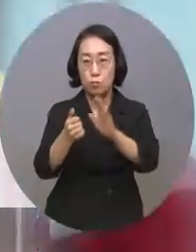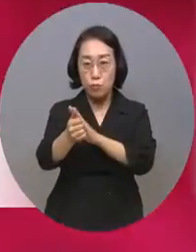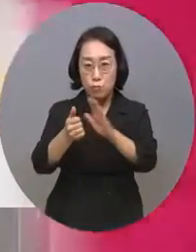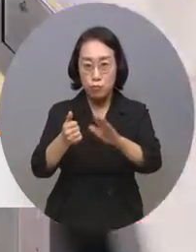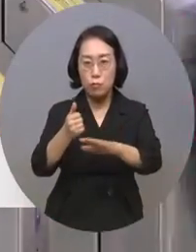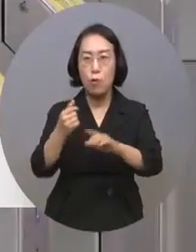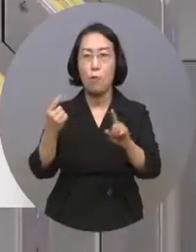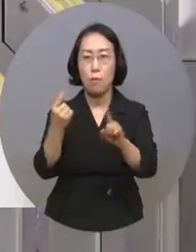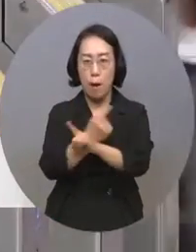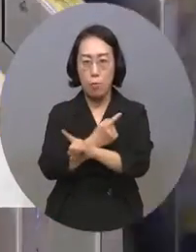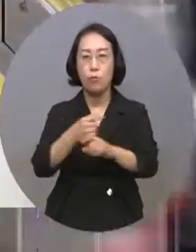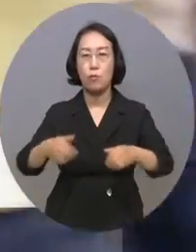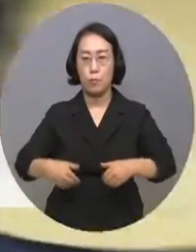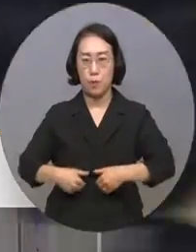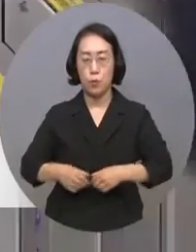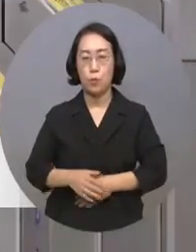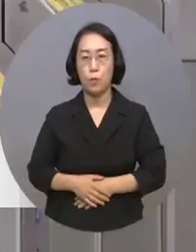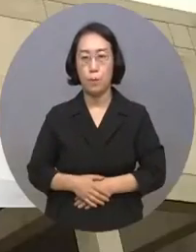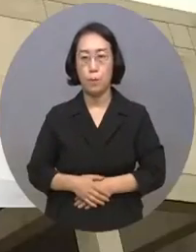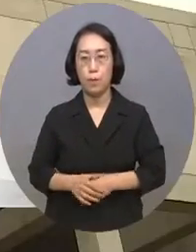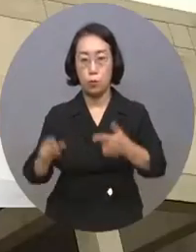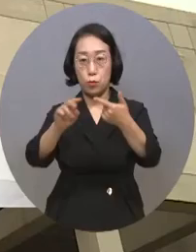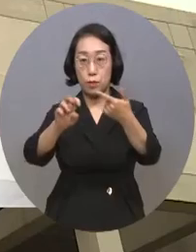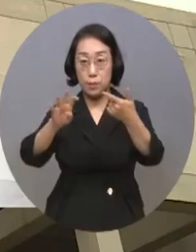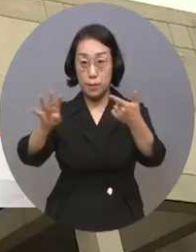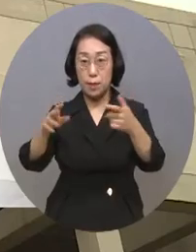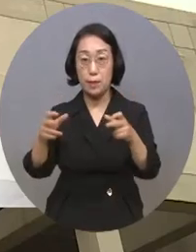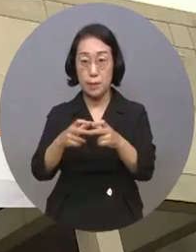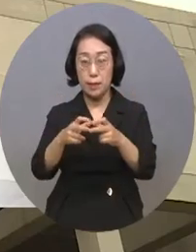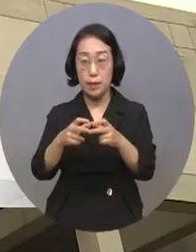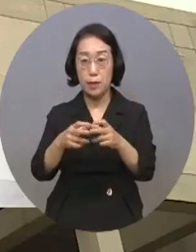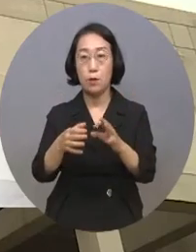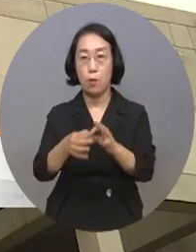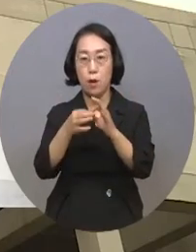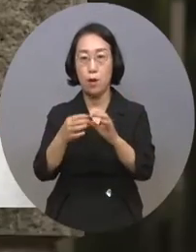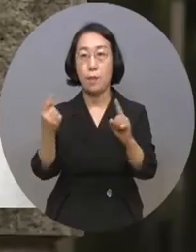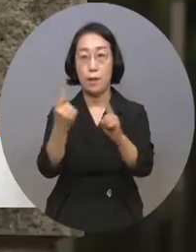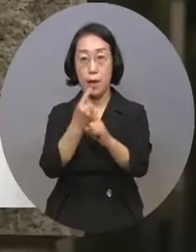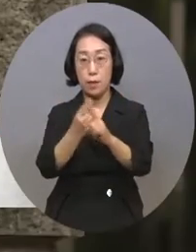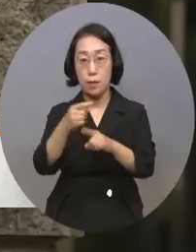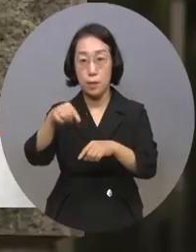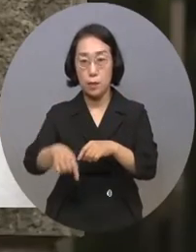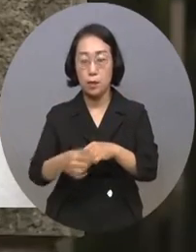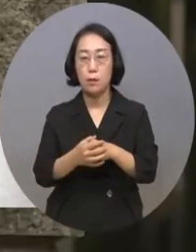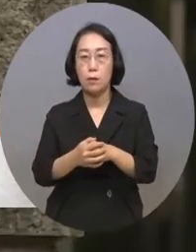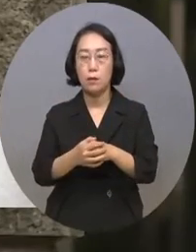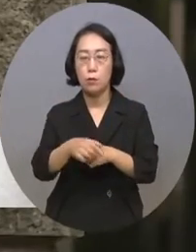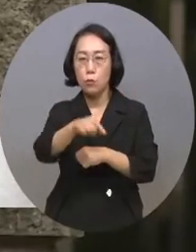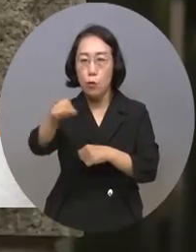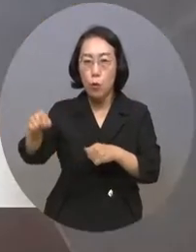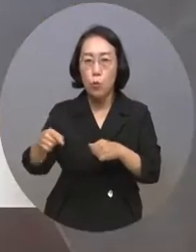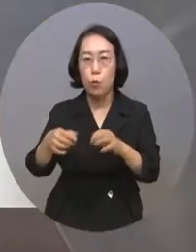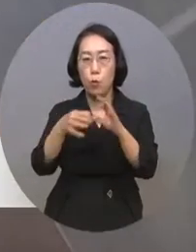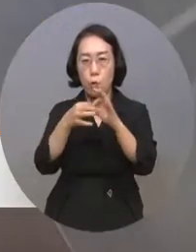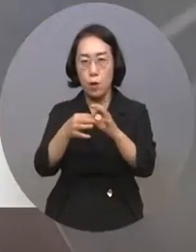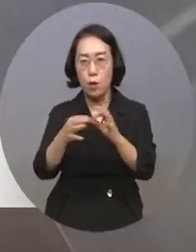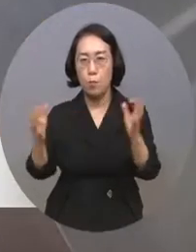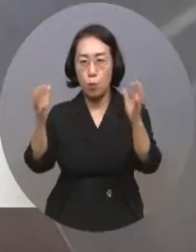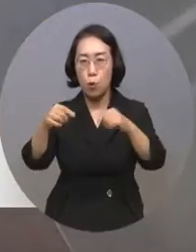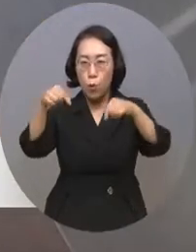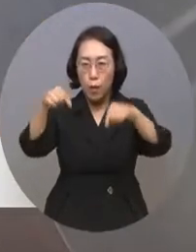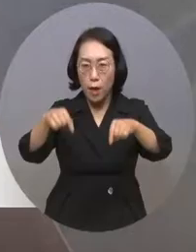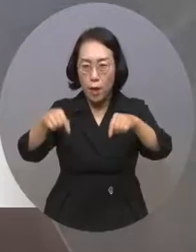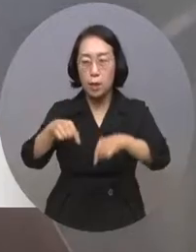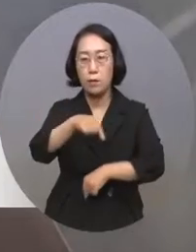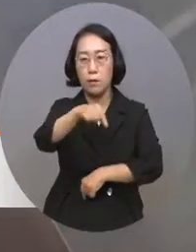지적이 나왔습니다. 지난 24일 장애인 제도 개선 솔루션은 서울교통공사 건축처와 전자처에 일반